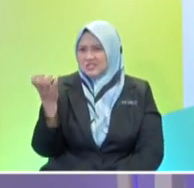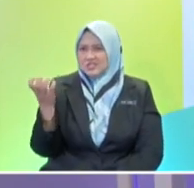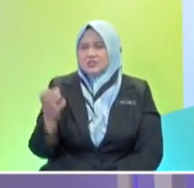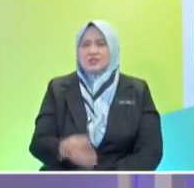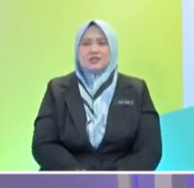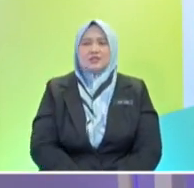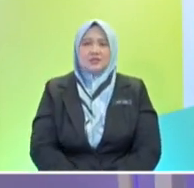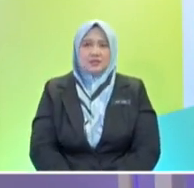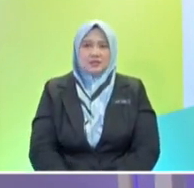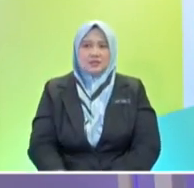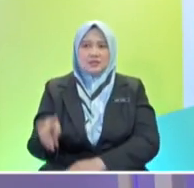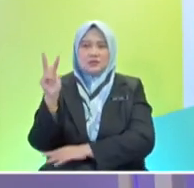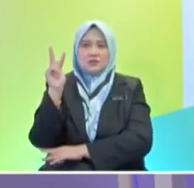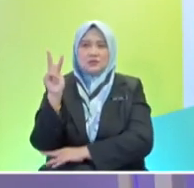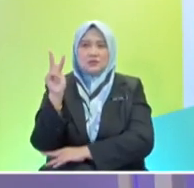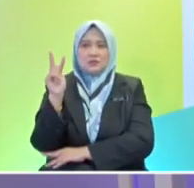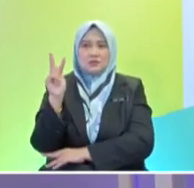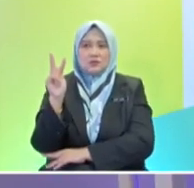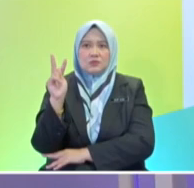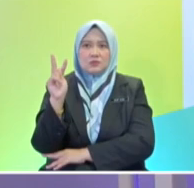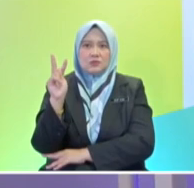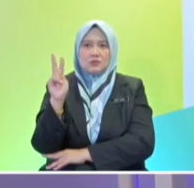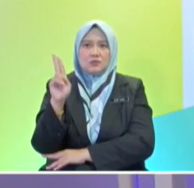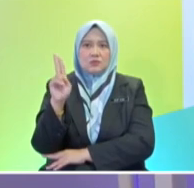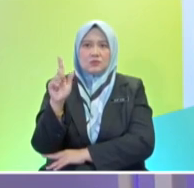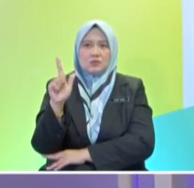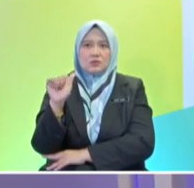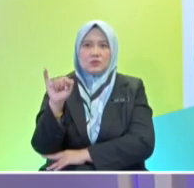namanya ialah sisik.